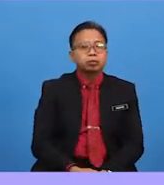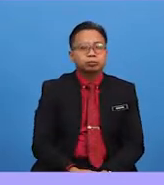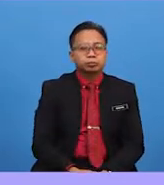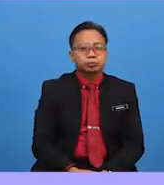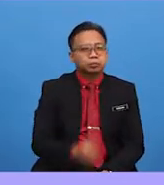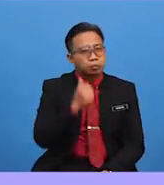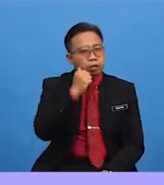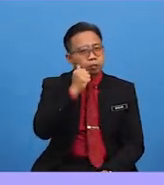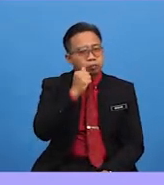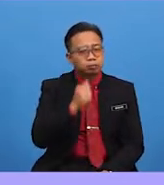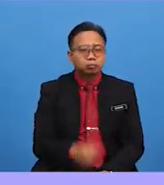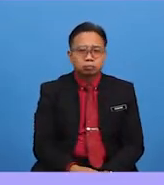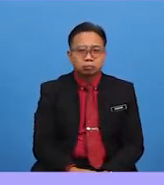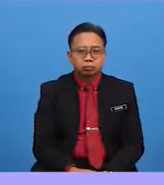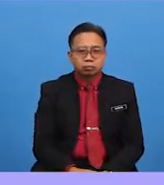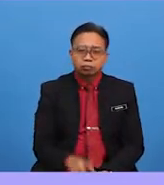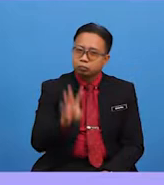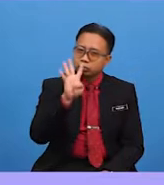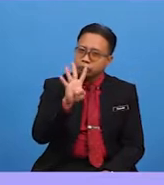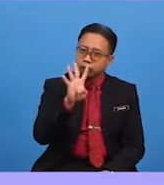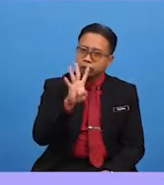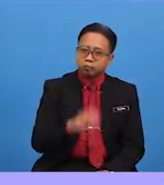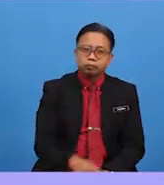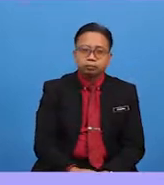Pramugari. Perkataan yang keempat,